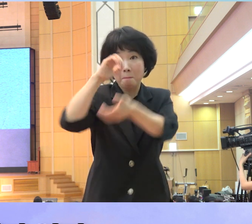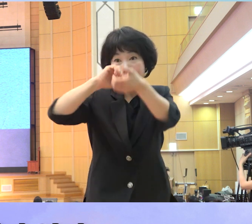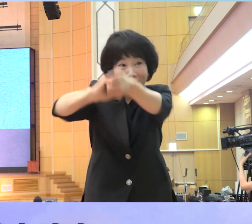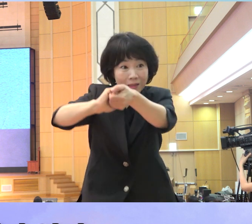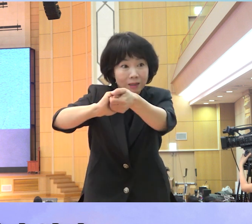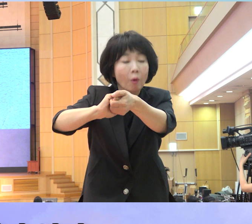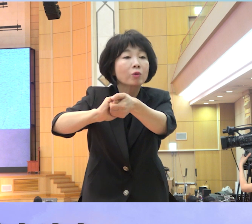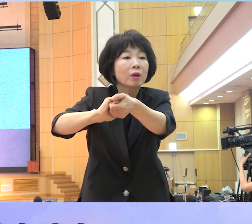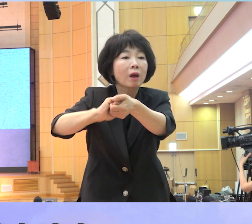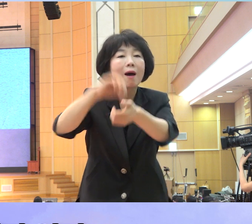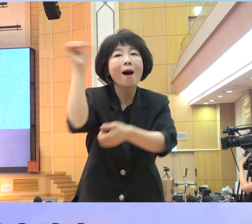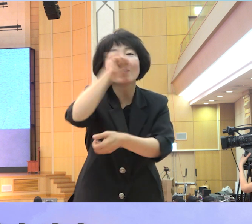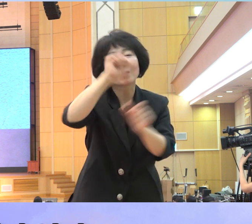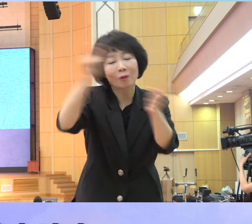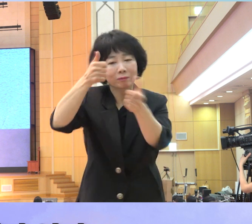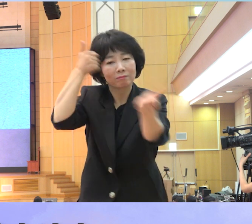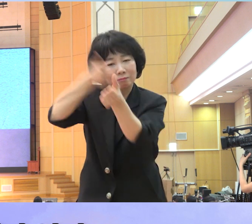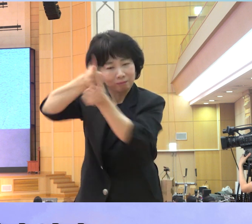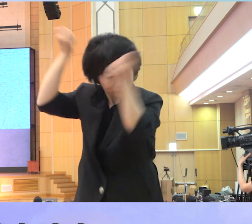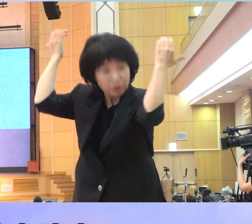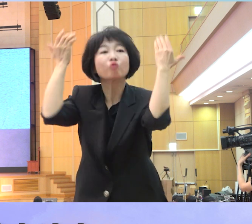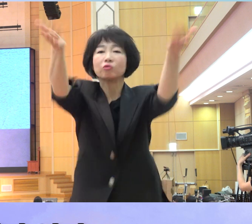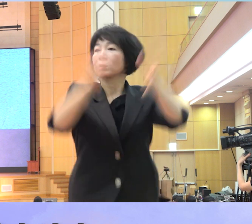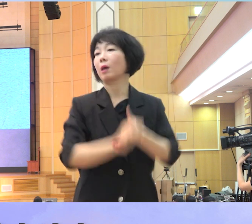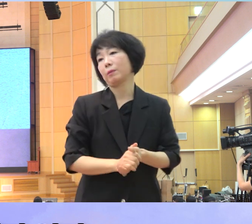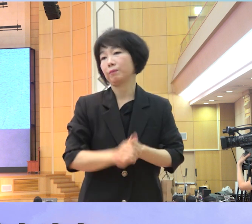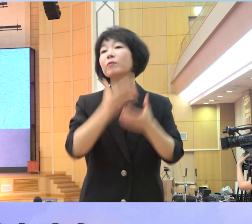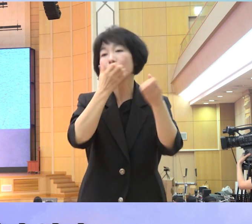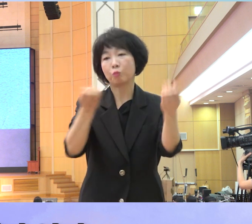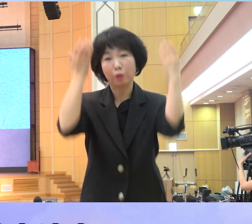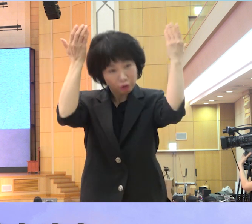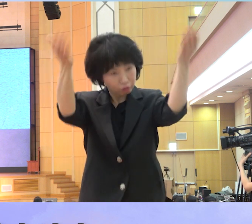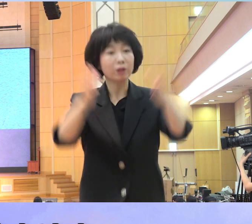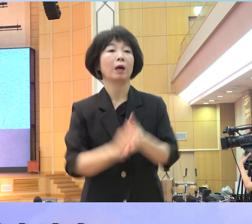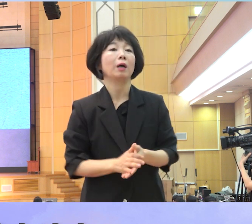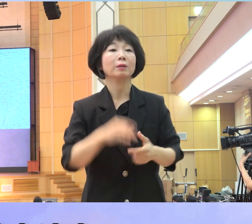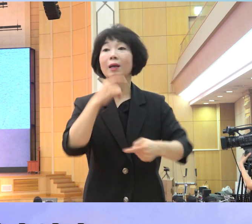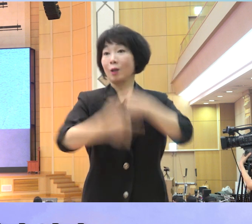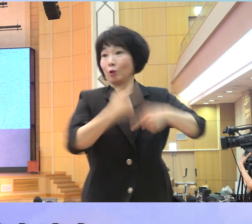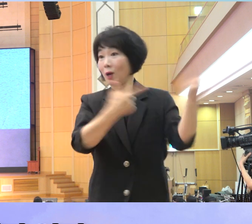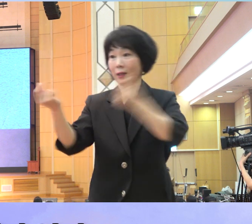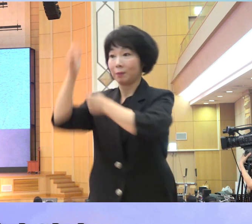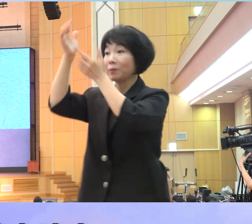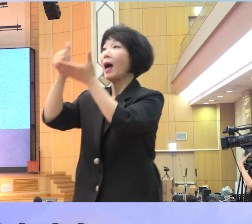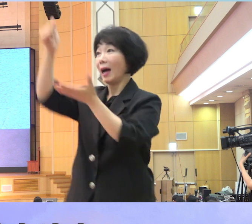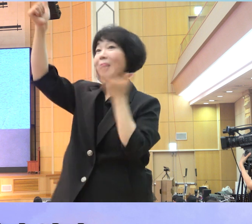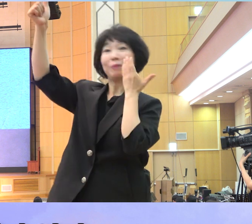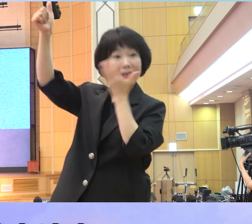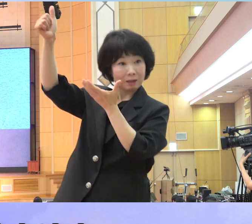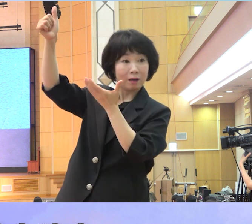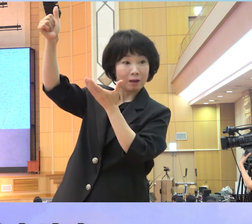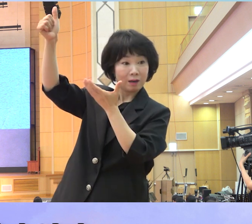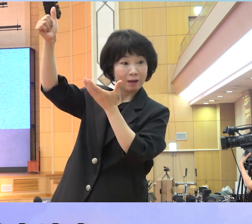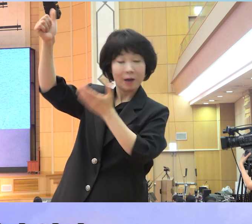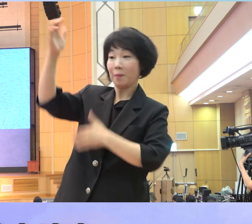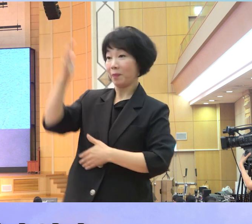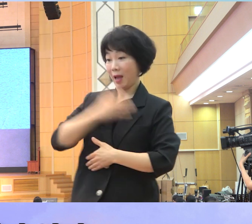반드시 무엇을 주신다? 이김을 주신다. 할렐루야. 다 같이 따라하겠습니다. 하나님께서